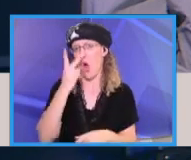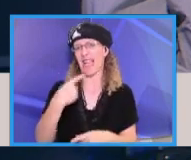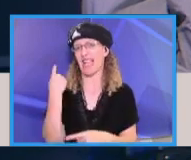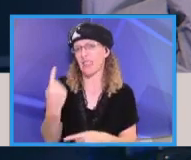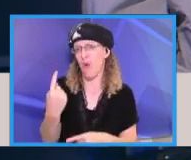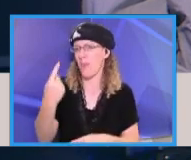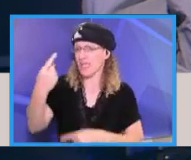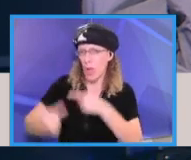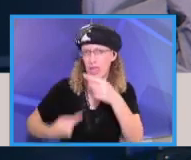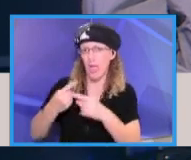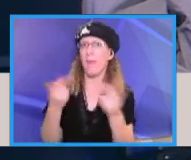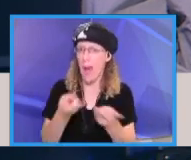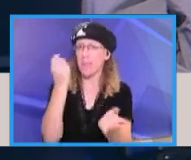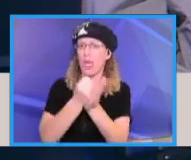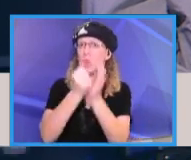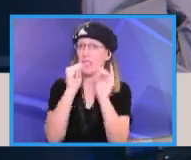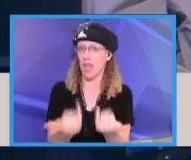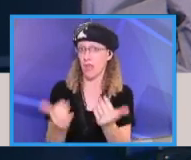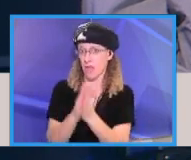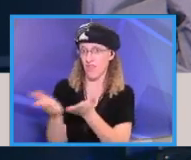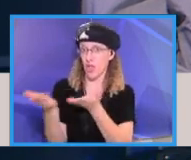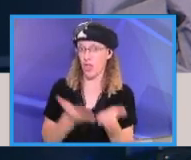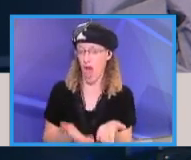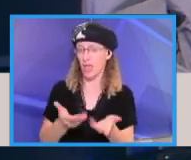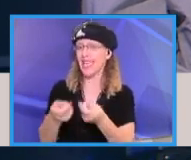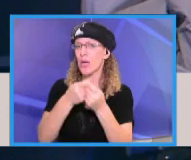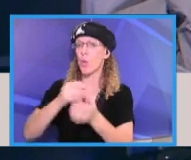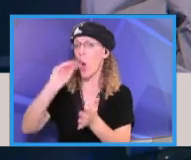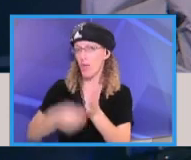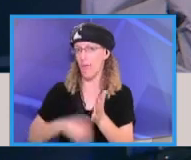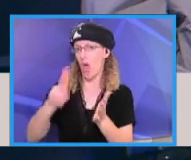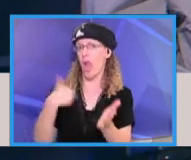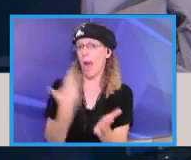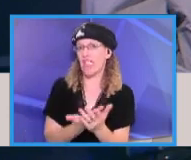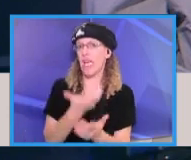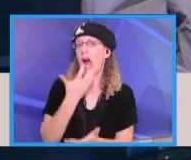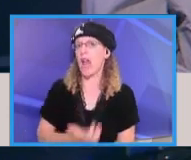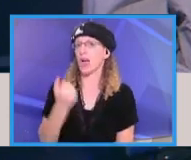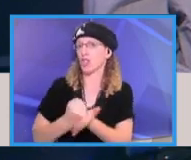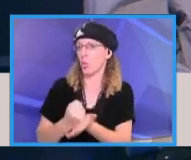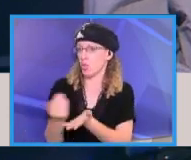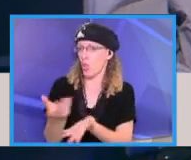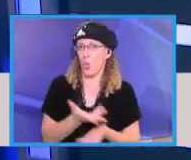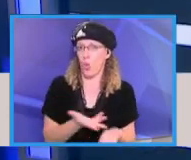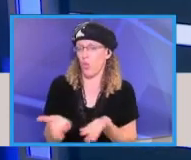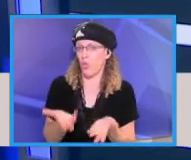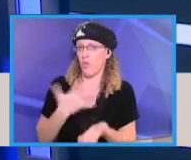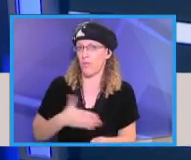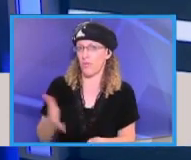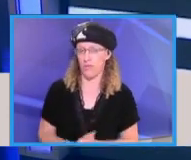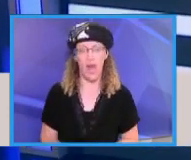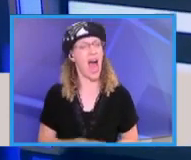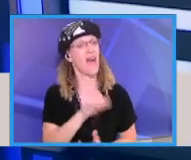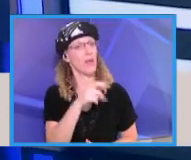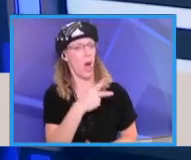מסורתי, מחפש את הכשרות, אז בבקשה, ארגון חותם יכול להמליץ על הכשרות שהוא מקבל. אז אבנר פורט, אני רוצה לחזור אליך